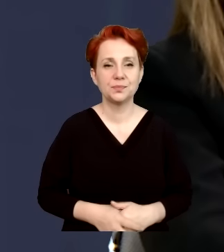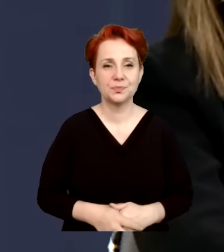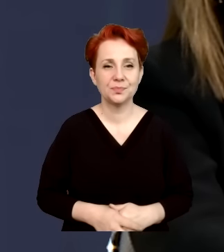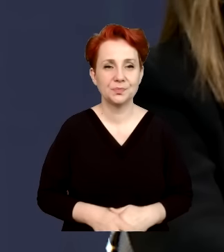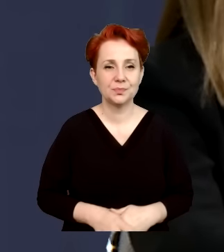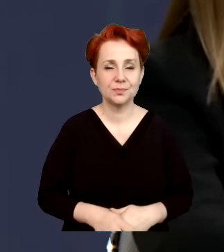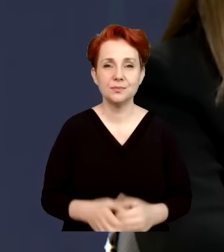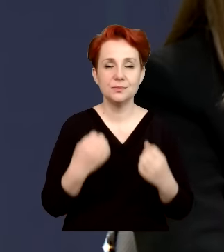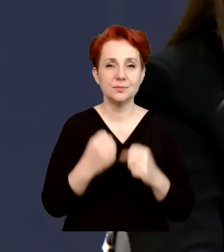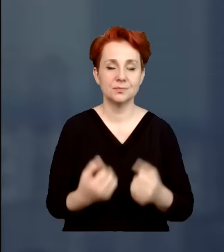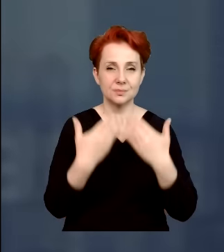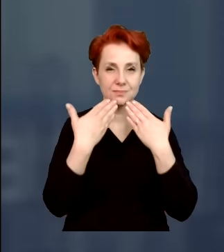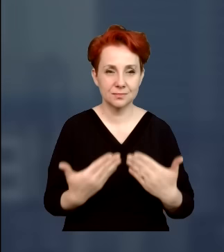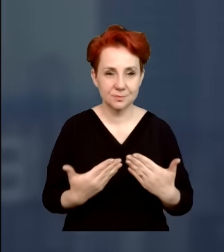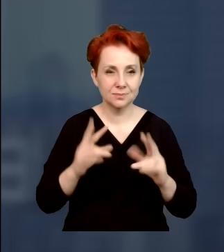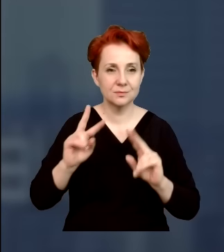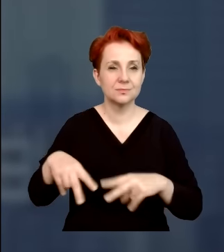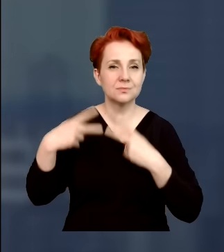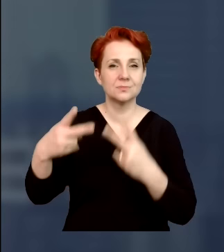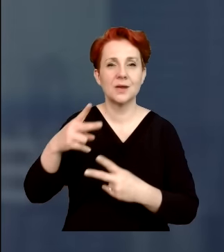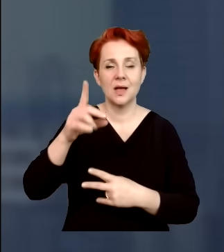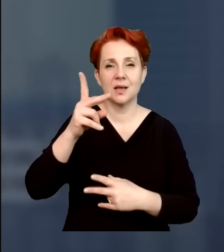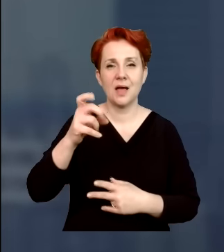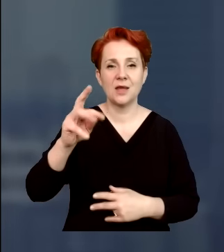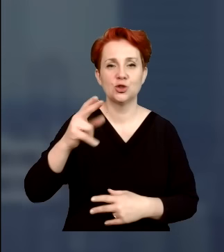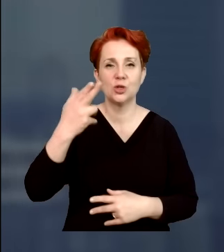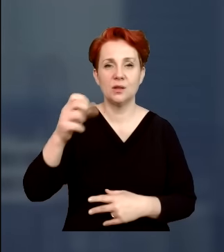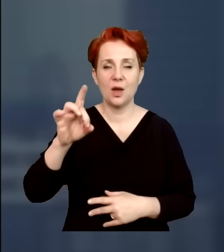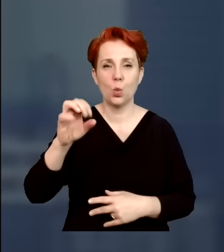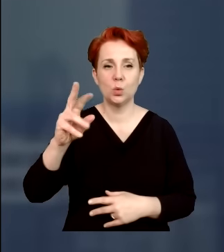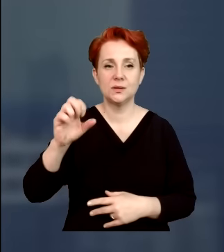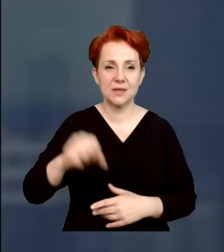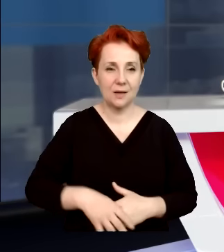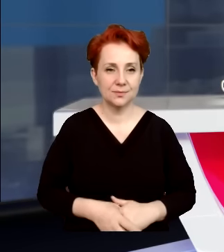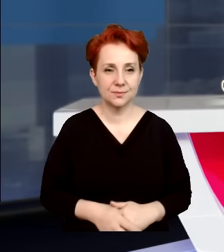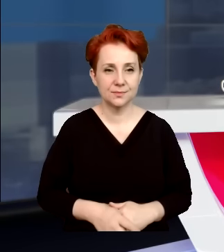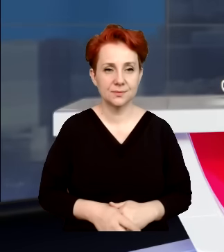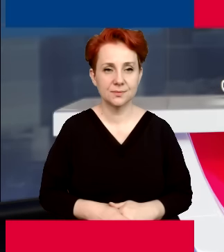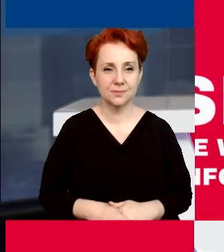Bardzo dziękuję i oddaję głos Katarzynie Gujskiej w punkt i debata polityczna.